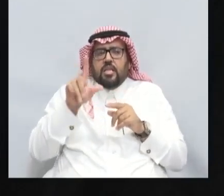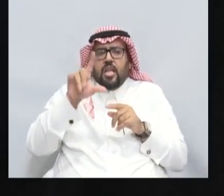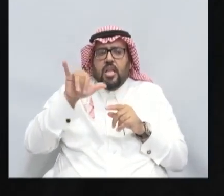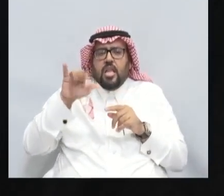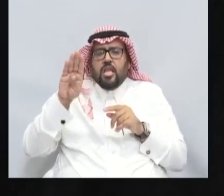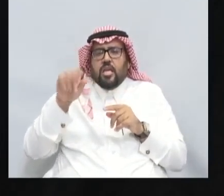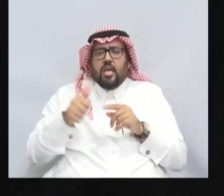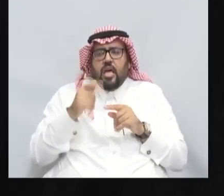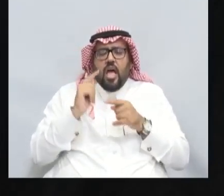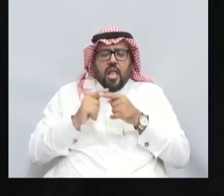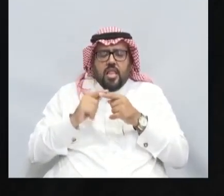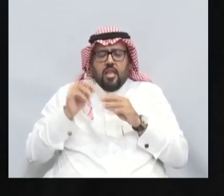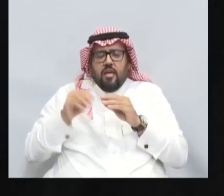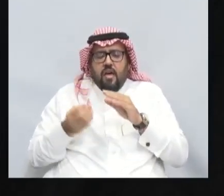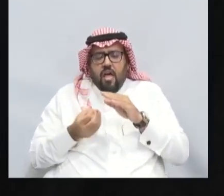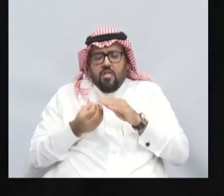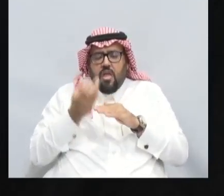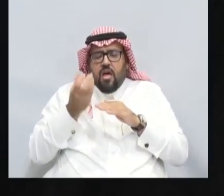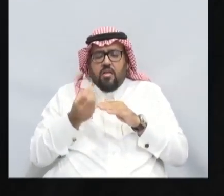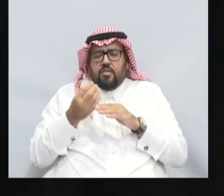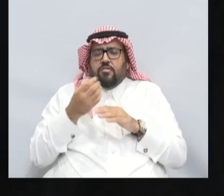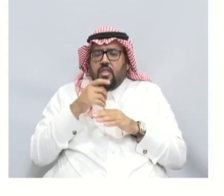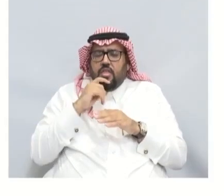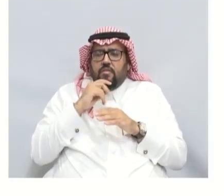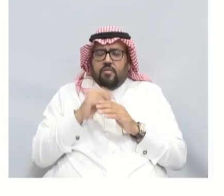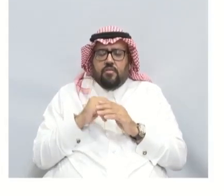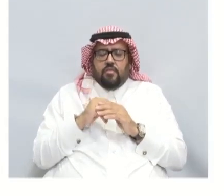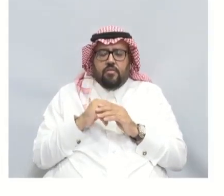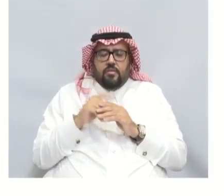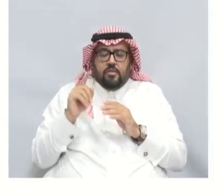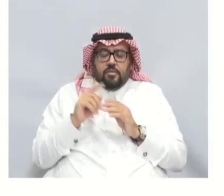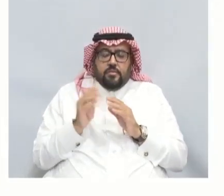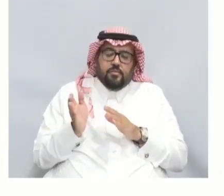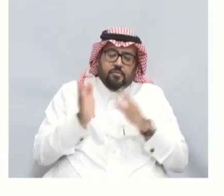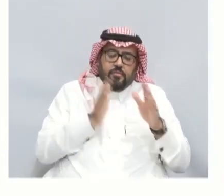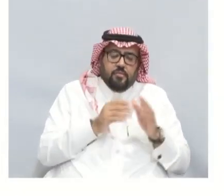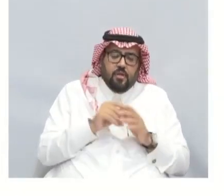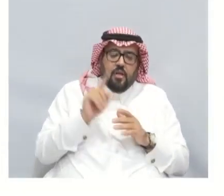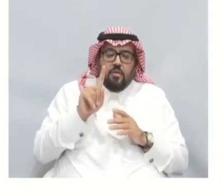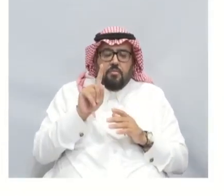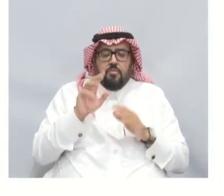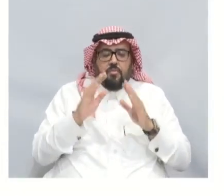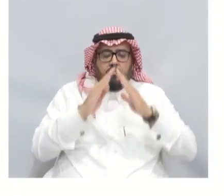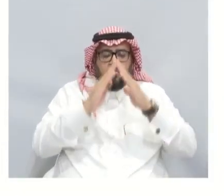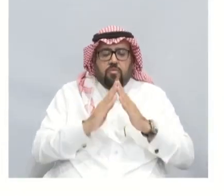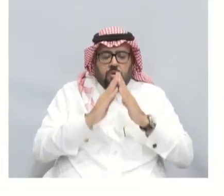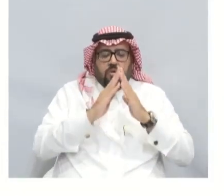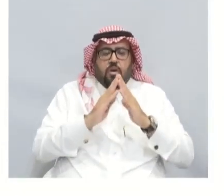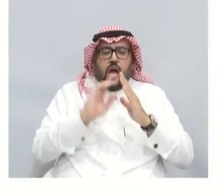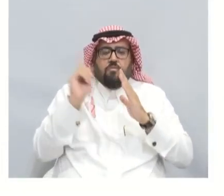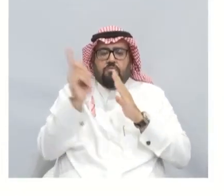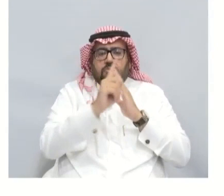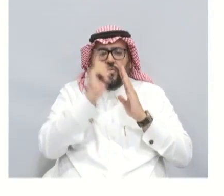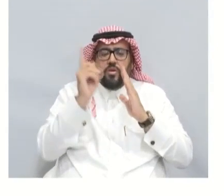أكثر من ماذا؟ الحديد والمغنيسيوم. إذن اللابة عندها ماذا؟ بازلتية. بركان مخروطي هذا الشكل، شكل